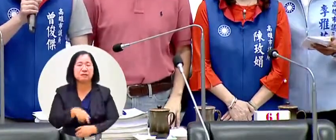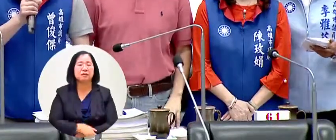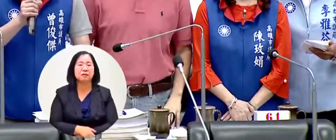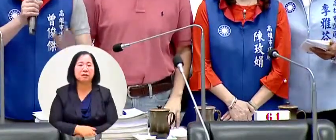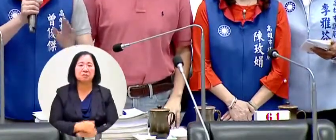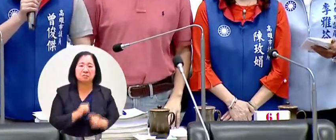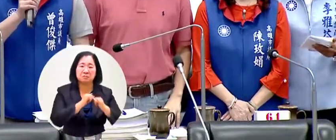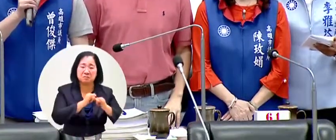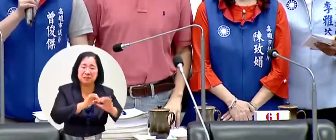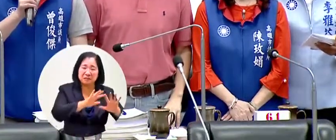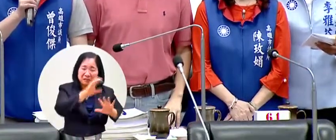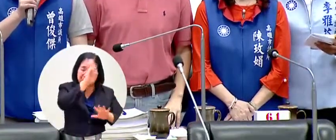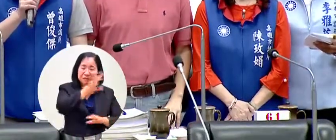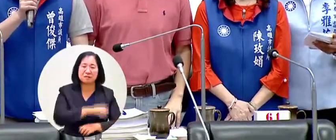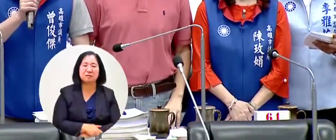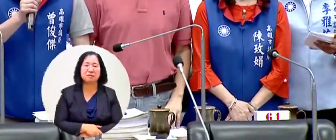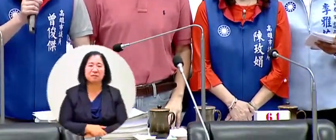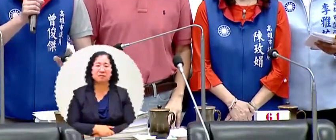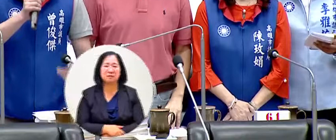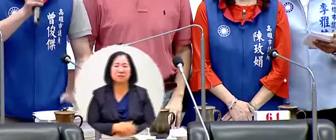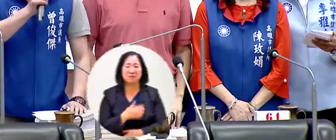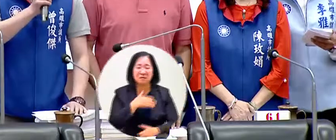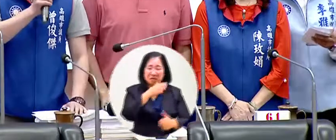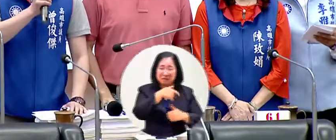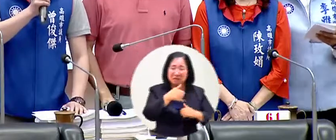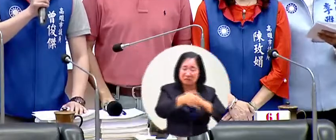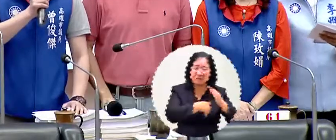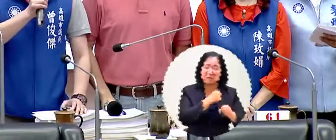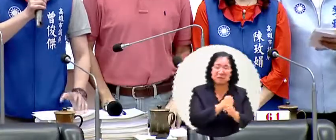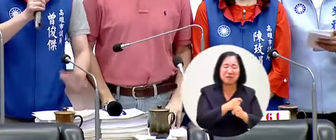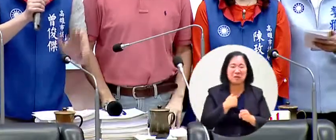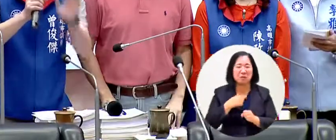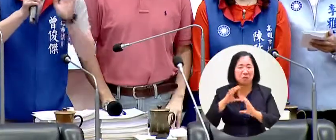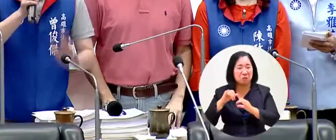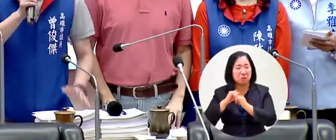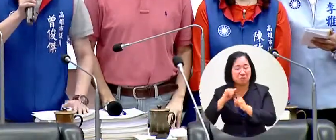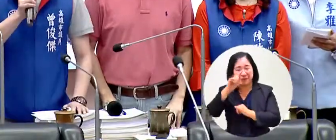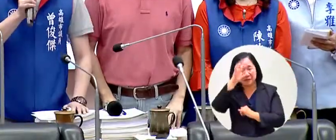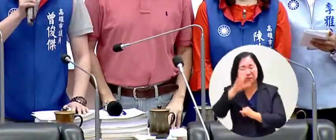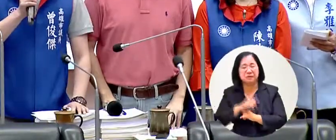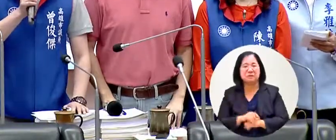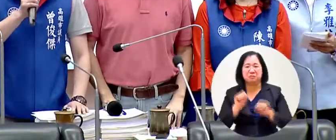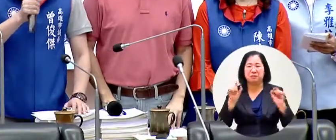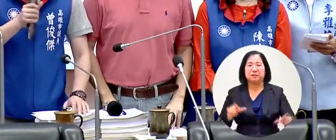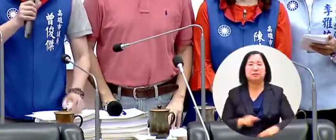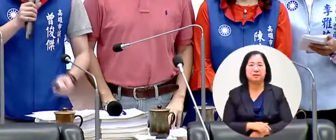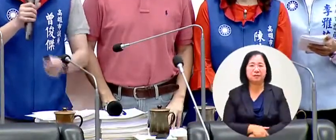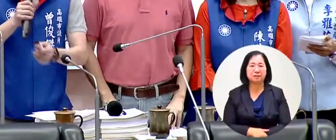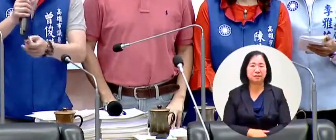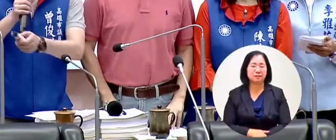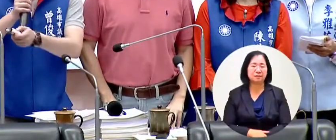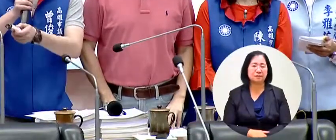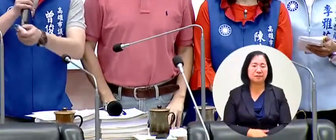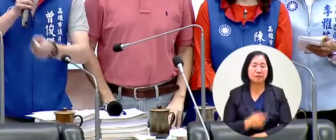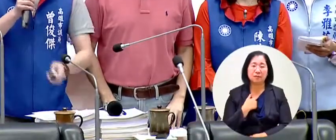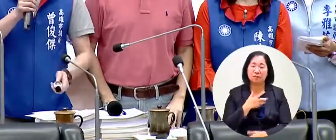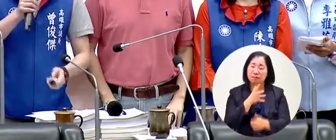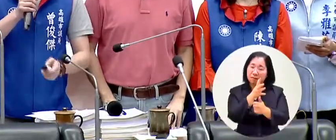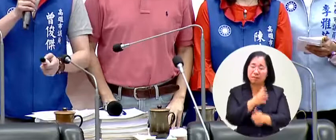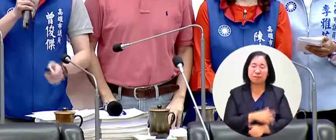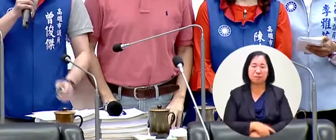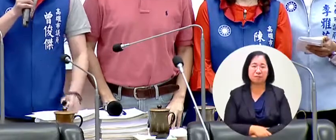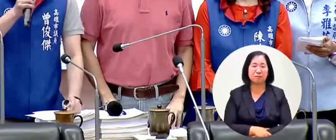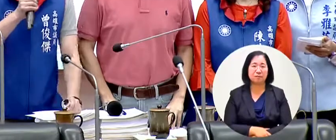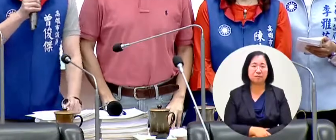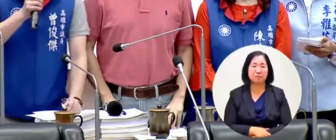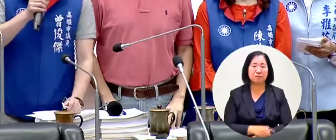再来。我们要讲这几天哦，吵得沸沸扬扬的人事啊，我想民进党啊，咧用人的